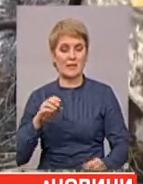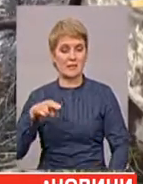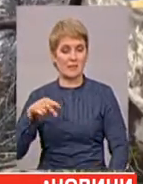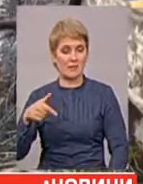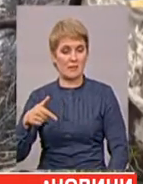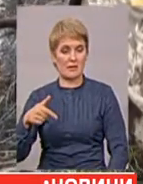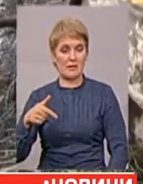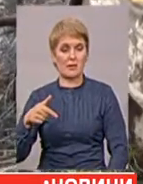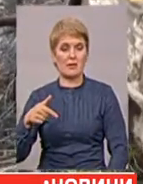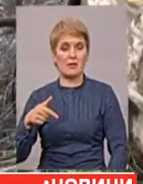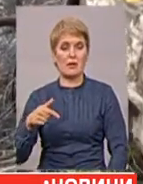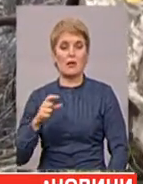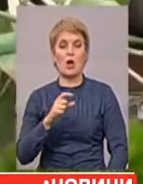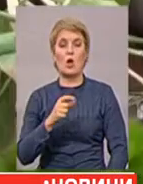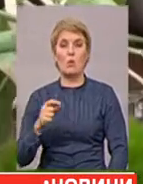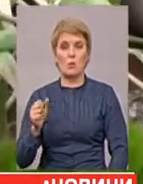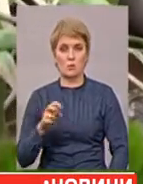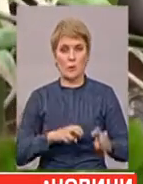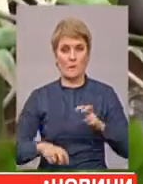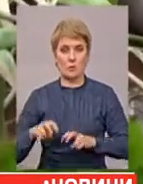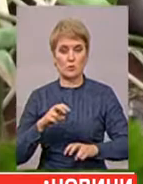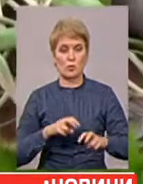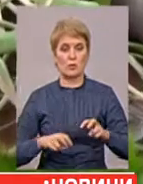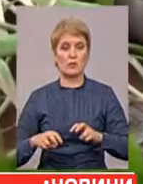Ось кулі. Можна по всіх позиціях пошукати.